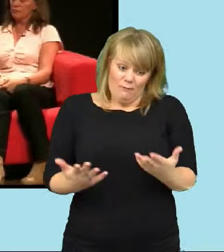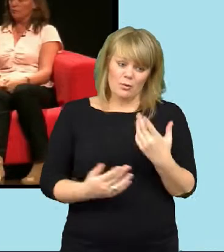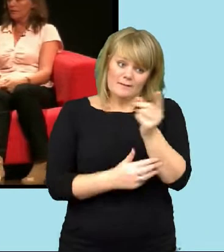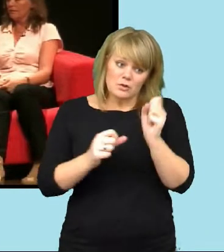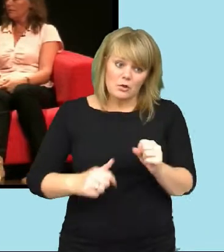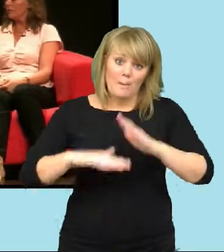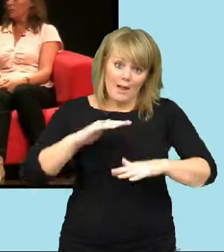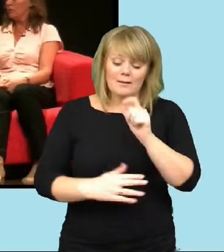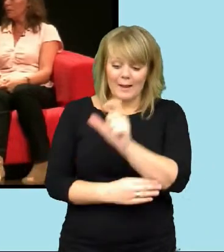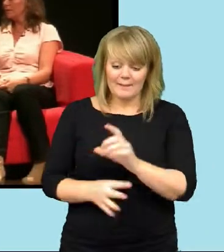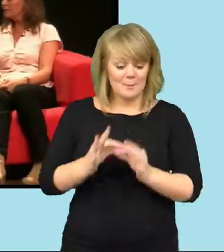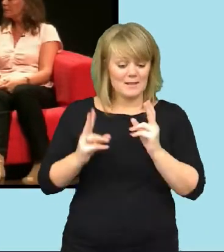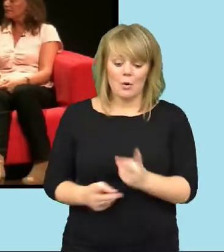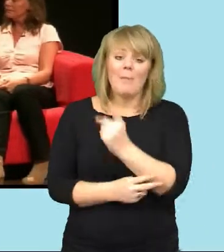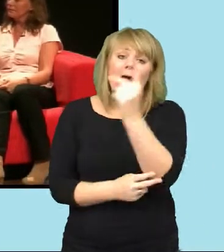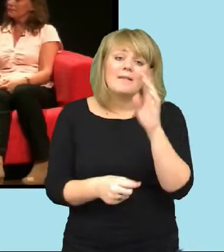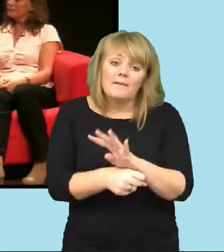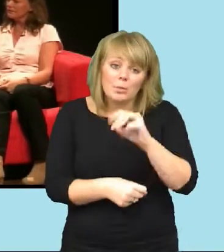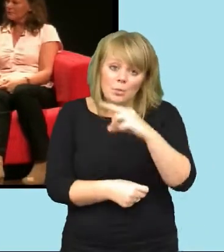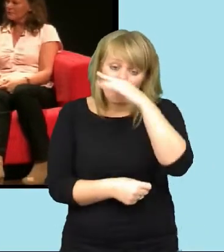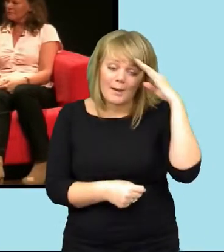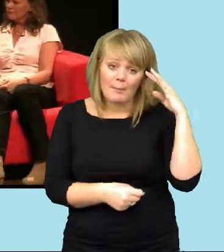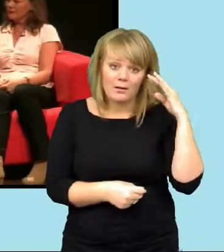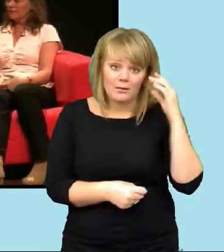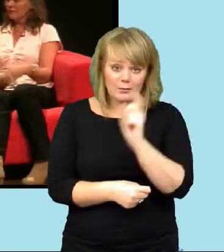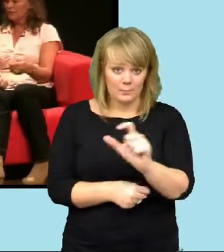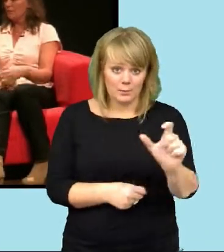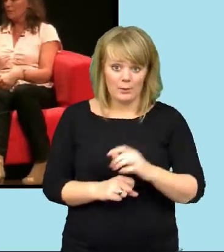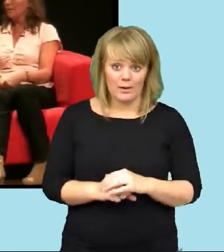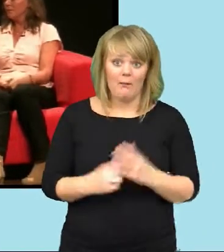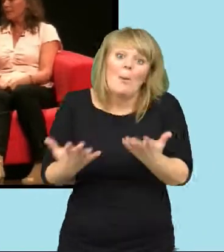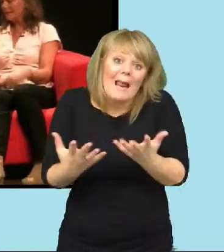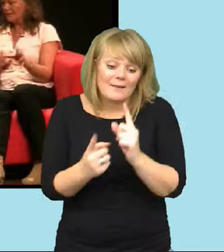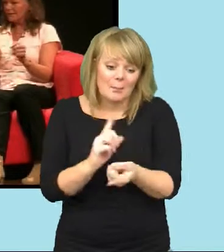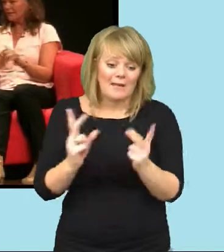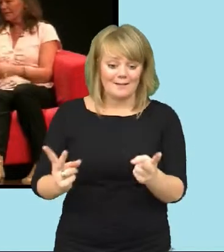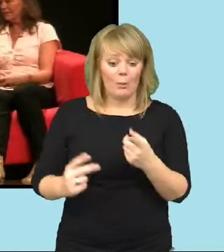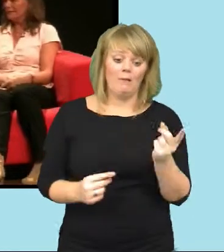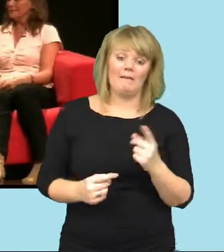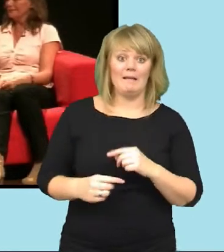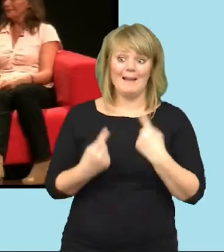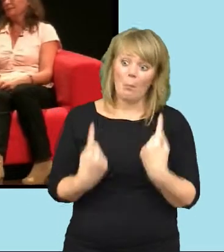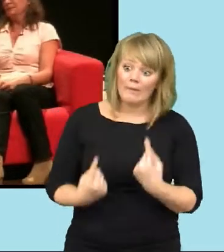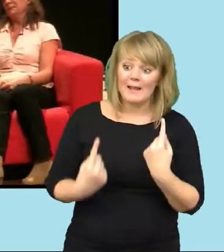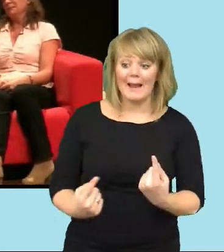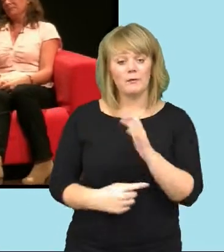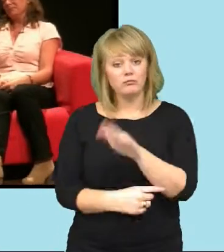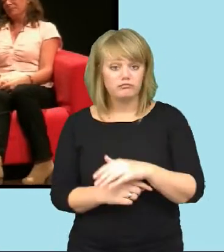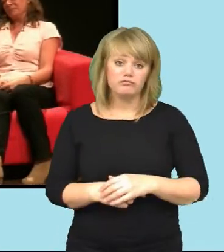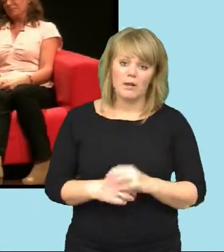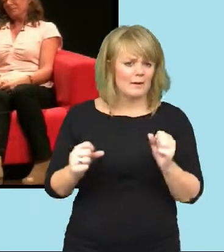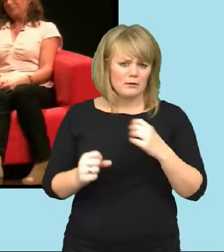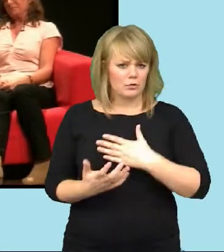precis som vilken 14-åring som helst. Ja. Men det är lätt att det blir så att man blir imponerad eller ja.